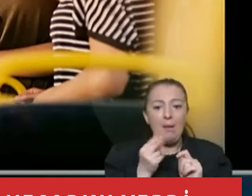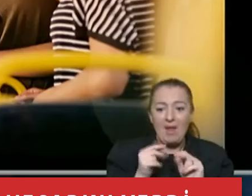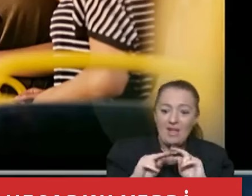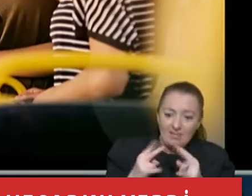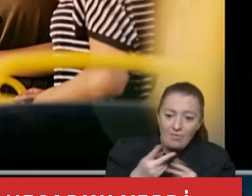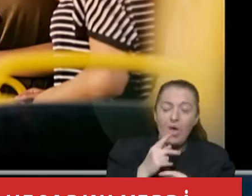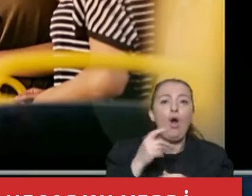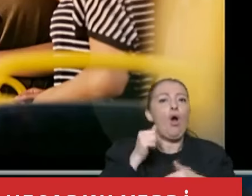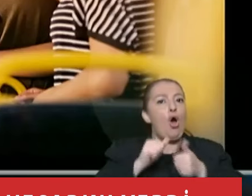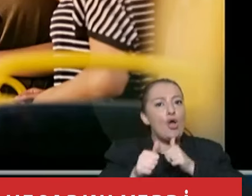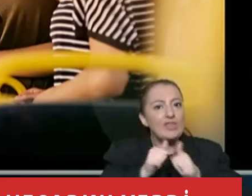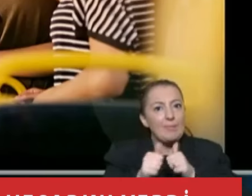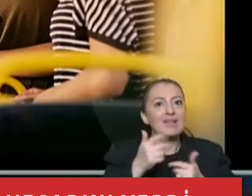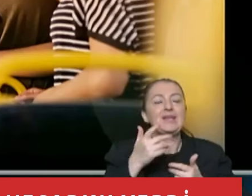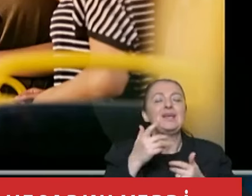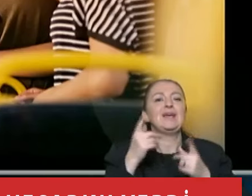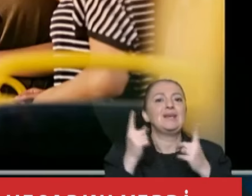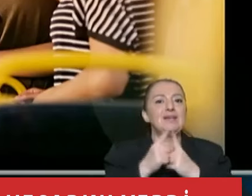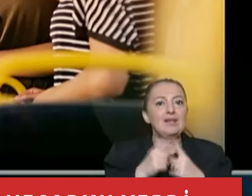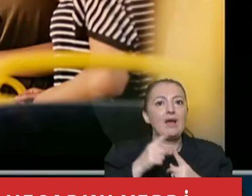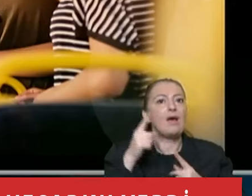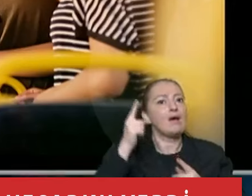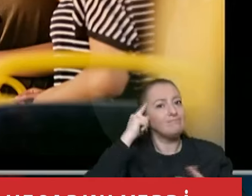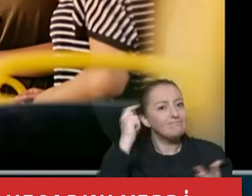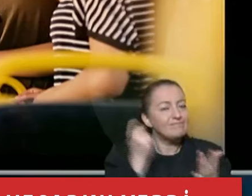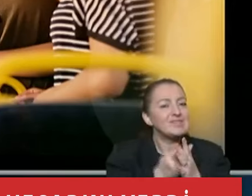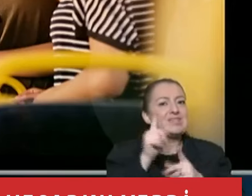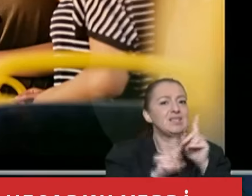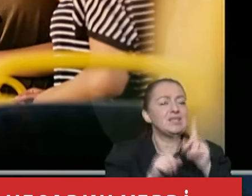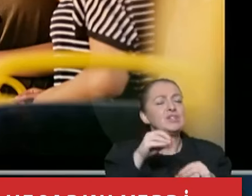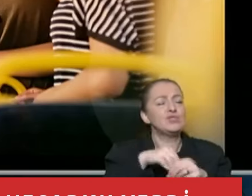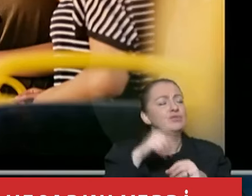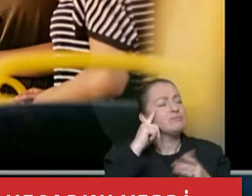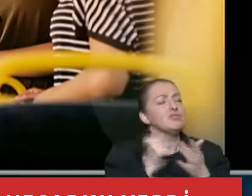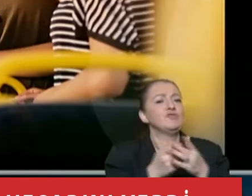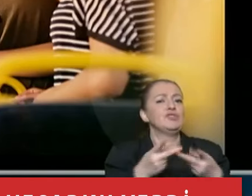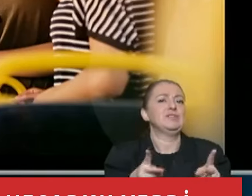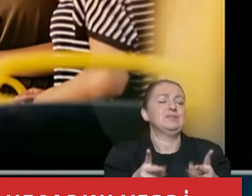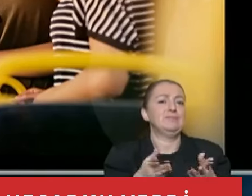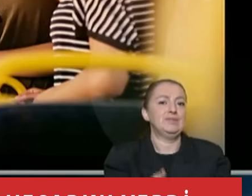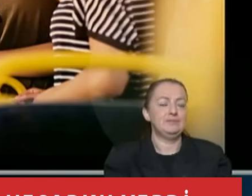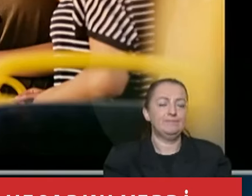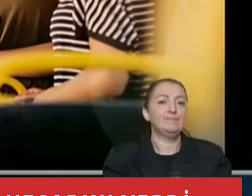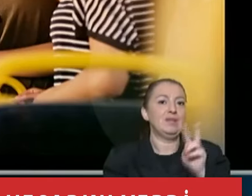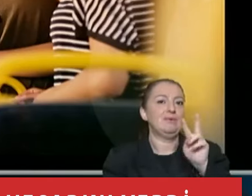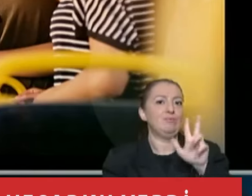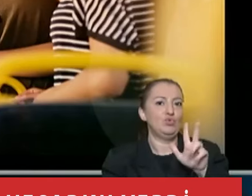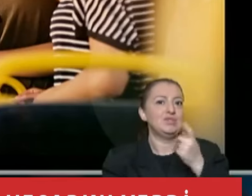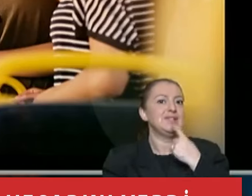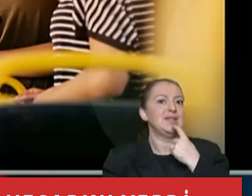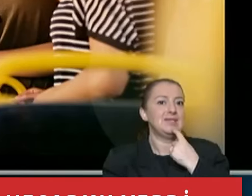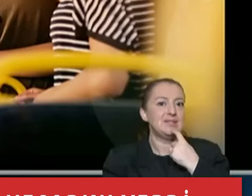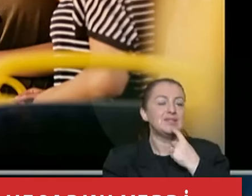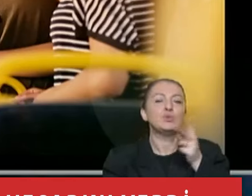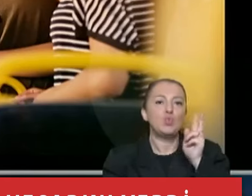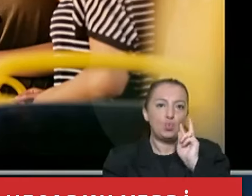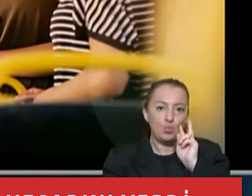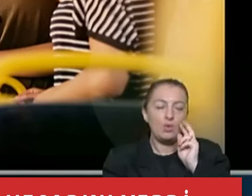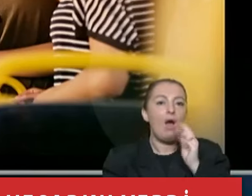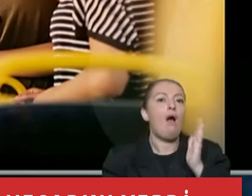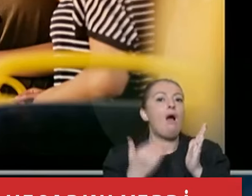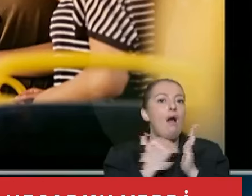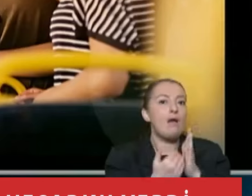talimat online başvuru hizmetlerini dijital ortamda yapabilmektedirler 2023 yılı sonunda